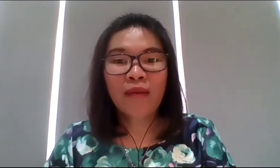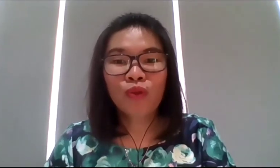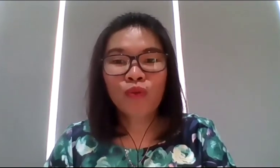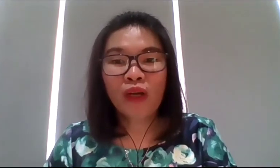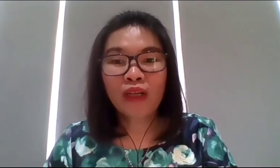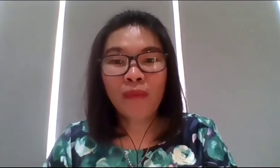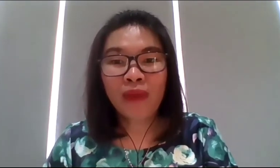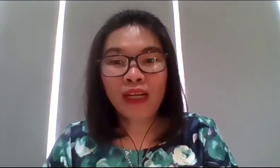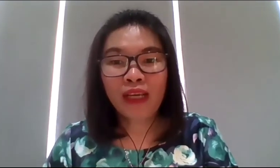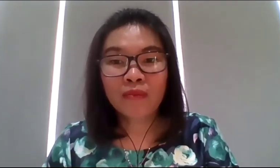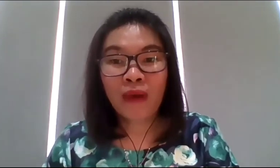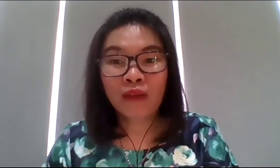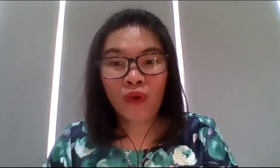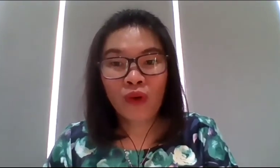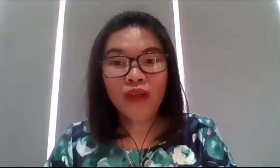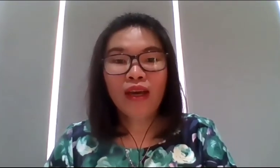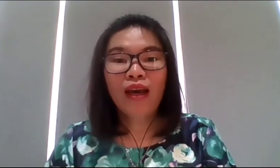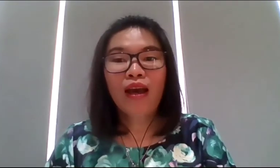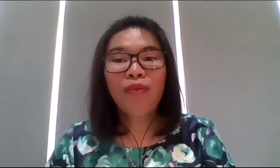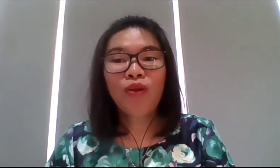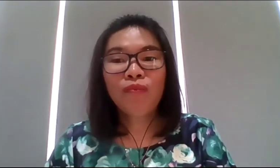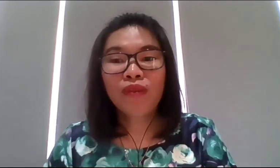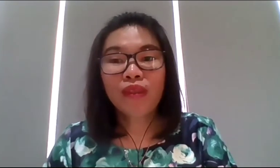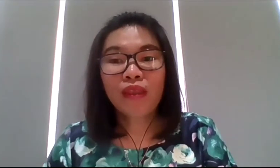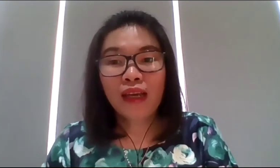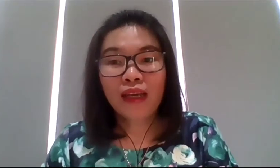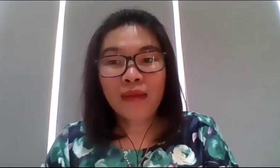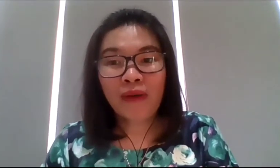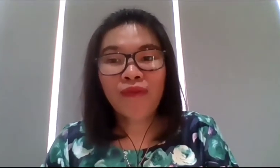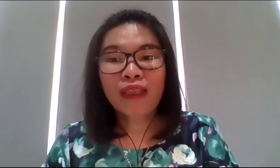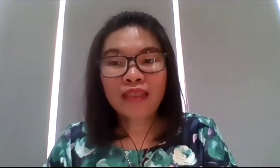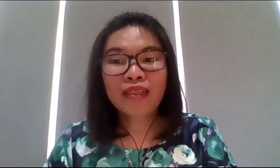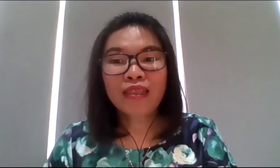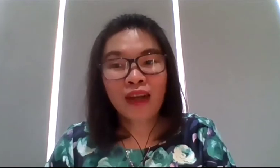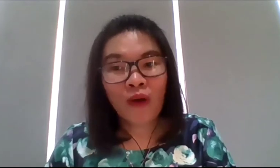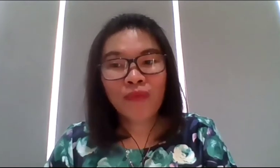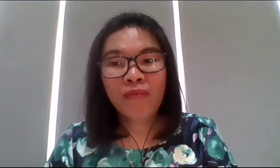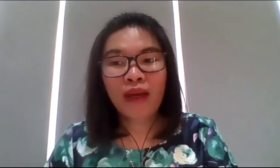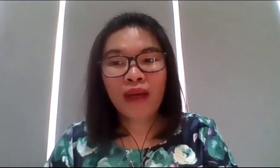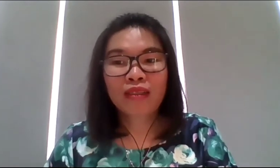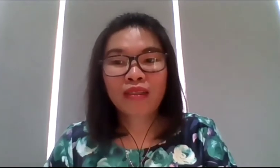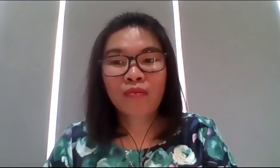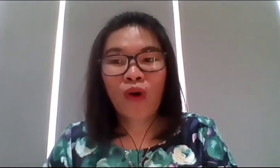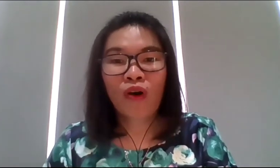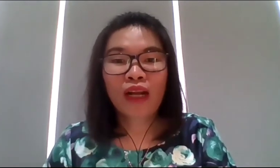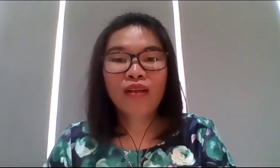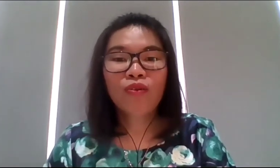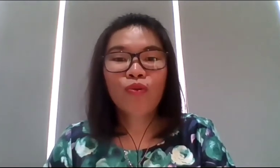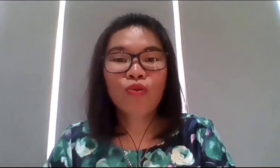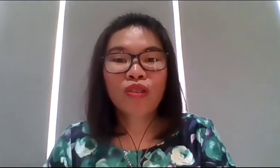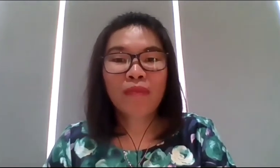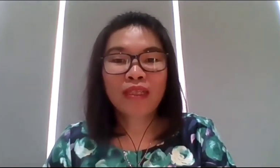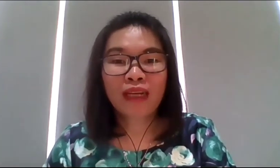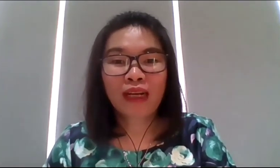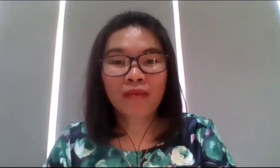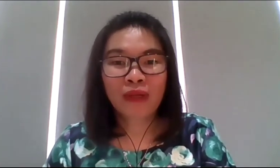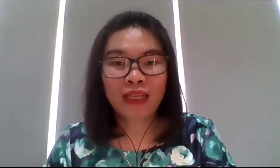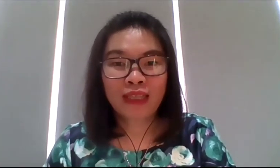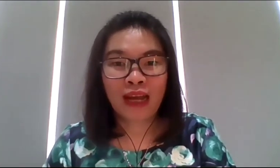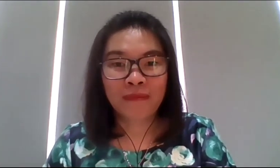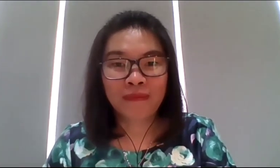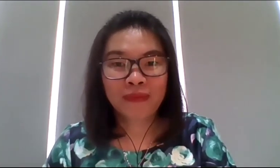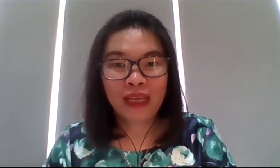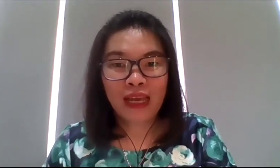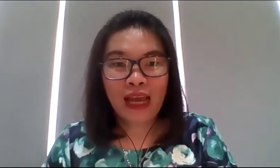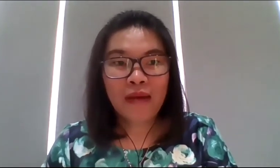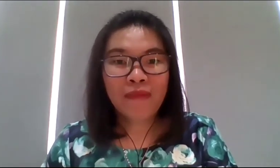dan pertumbuhan kepemilikan smartphone belum dimanfaatkan secara optimal semua orang, khususnya masyarakat